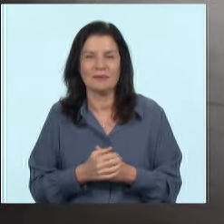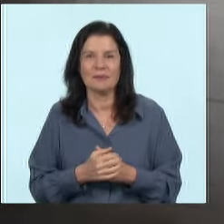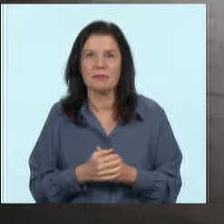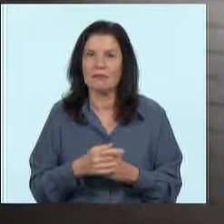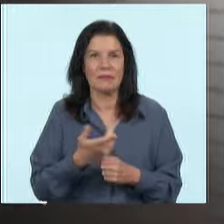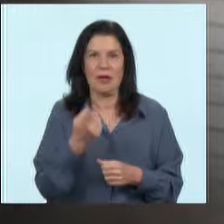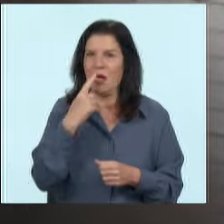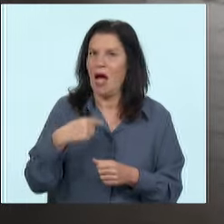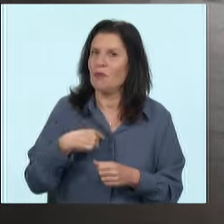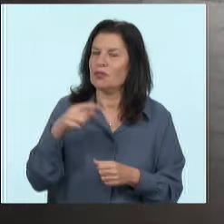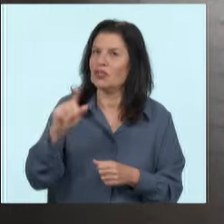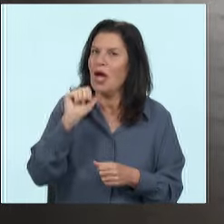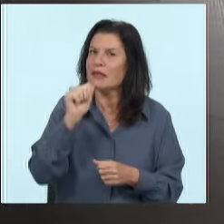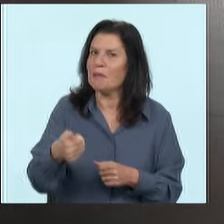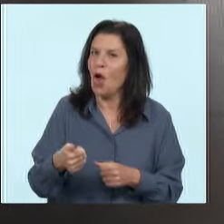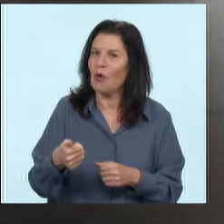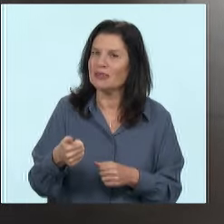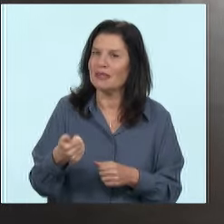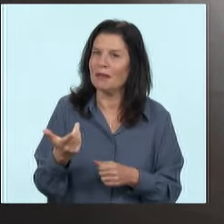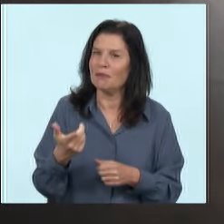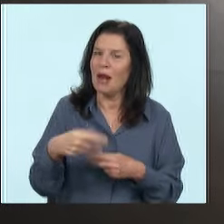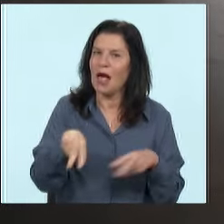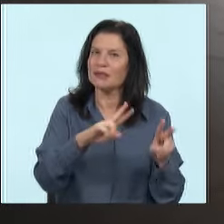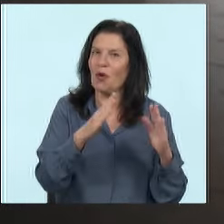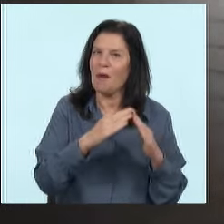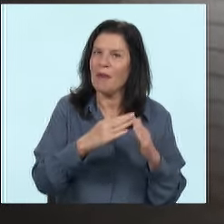להתפנות. שרינו שזכינו. כמה זה אתם כבר במילואים?